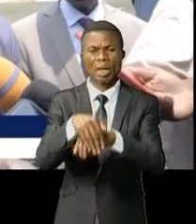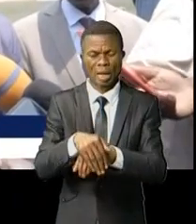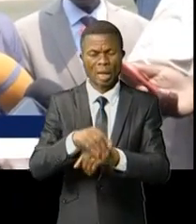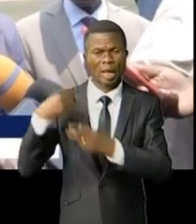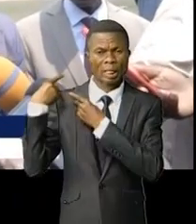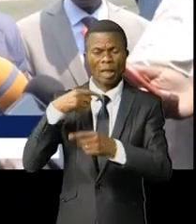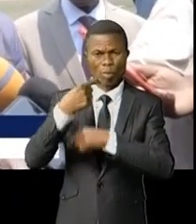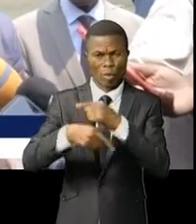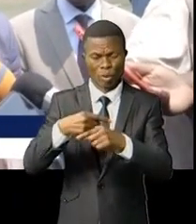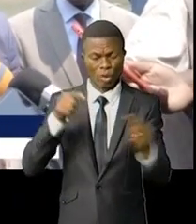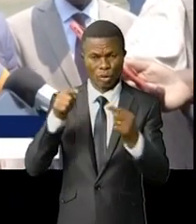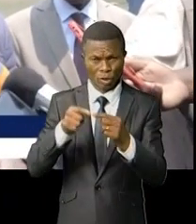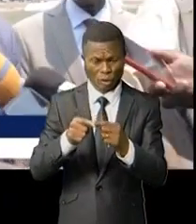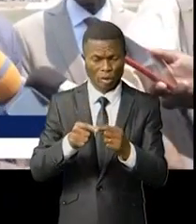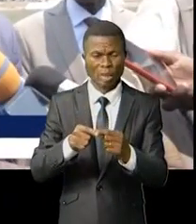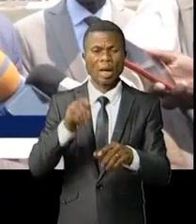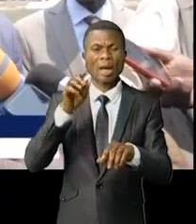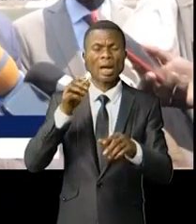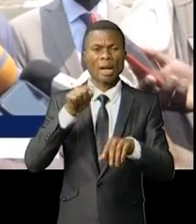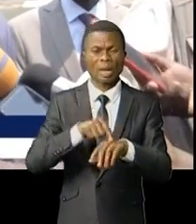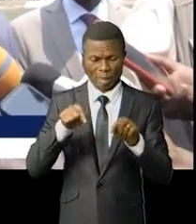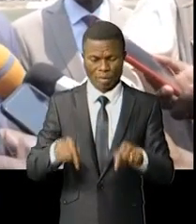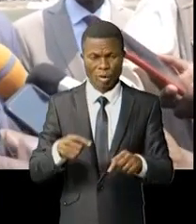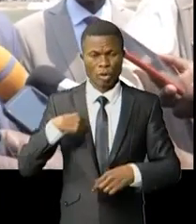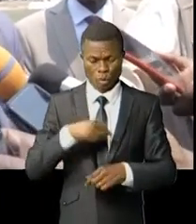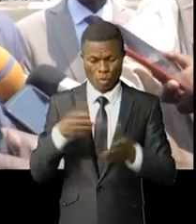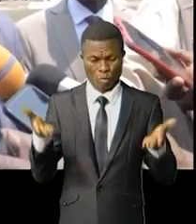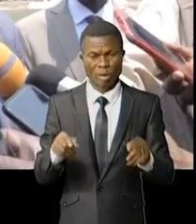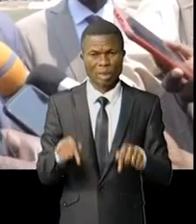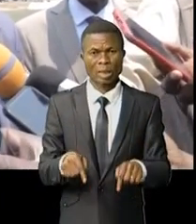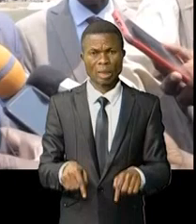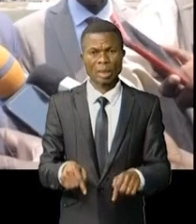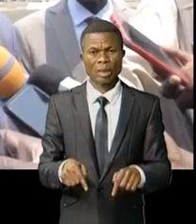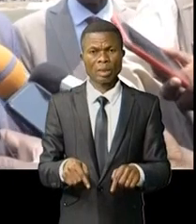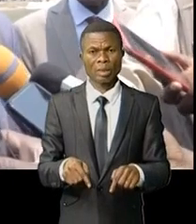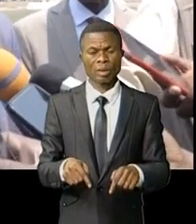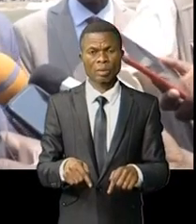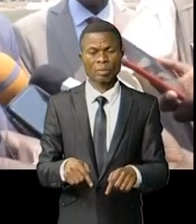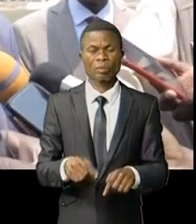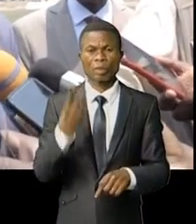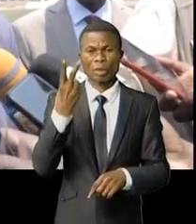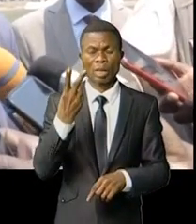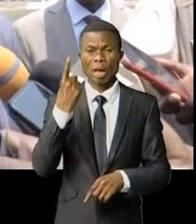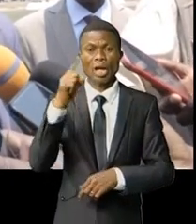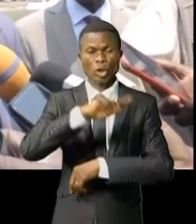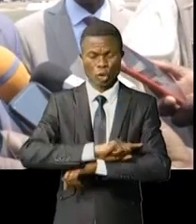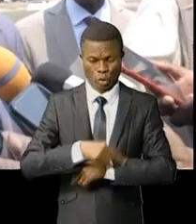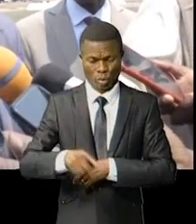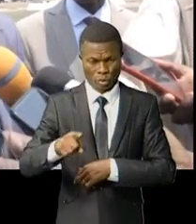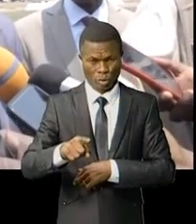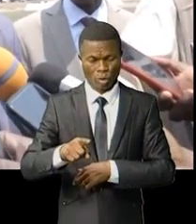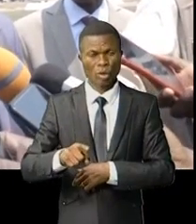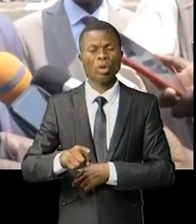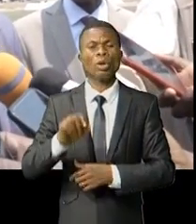début jusqu'à l'étape actuelle. Que nous sommes là, et donc dans 24 heures, les états